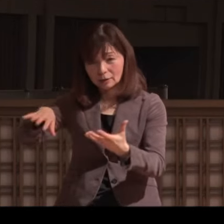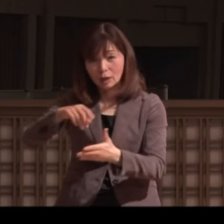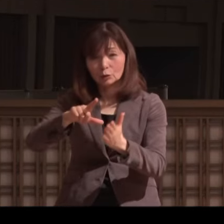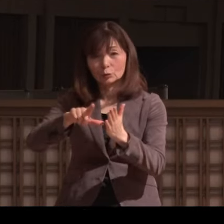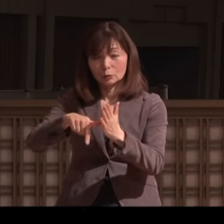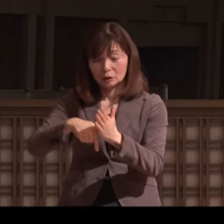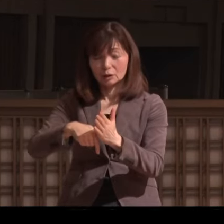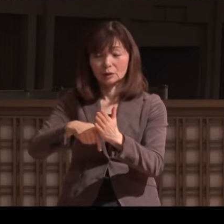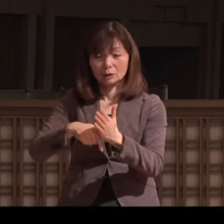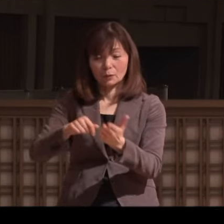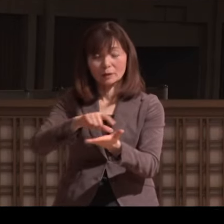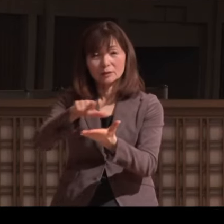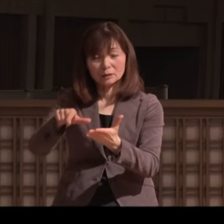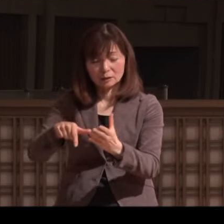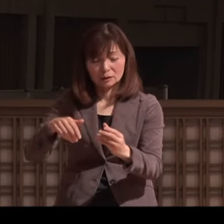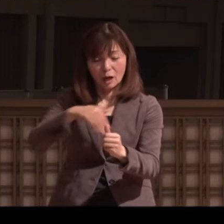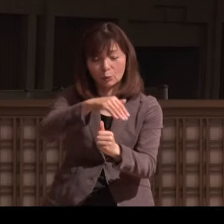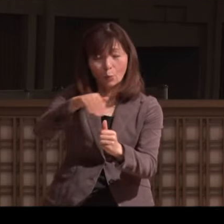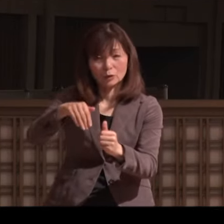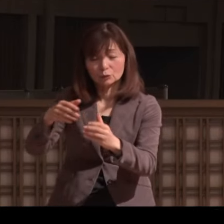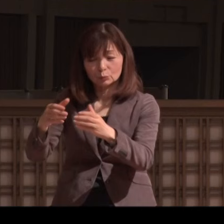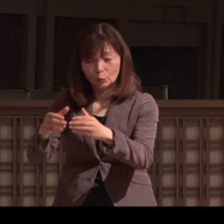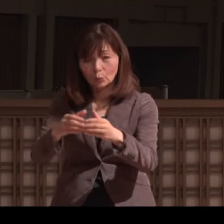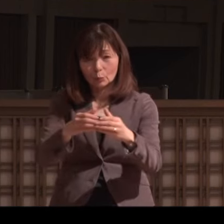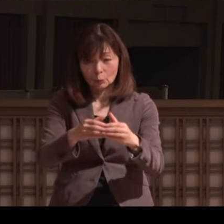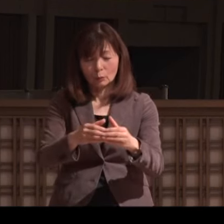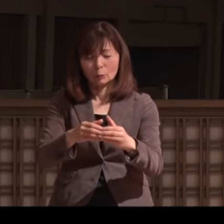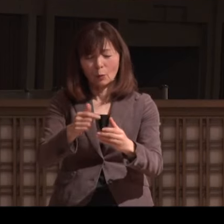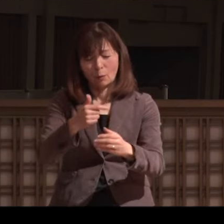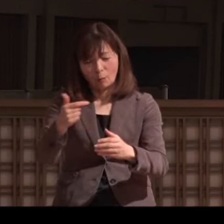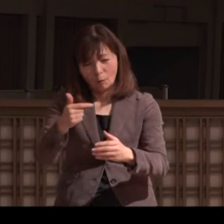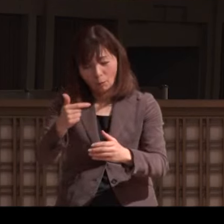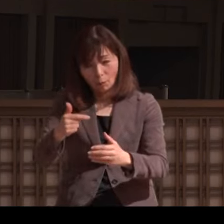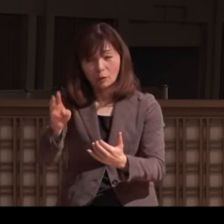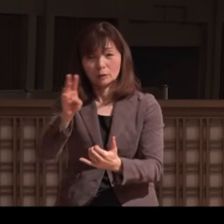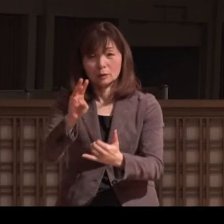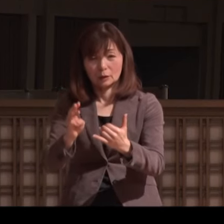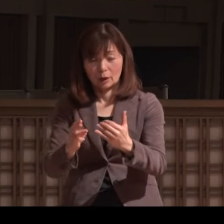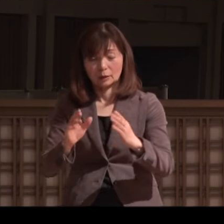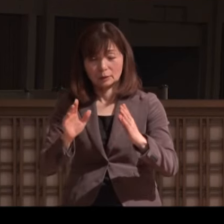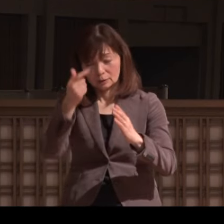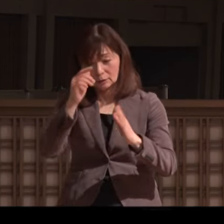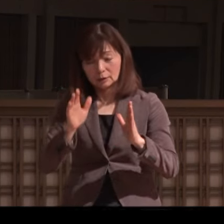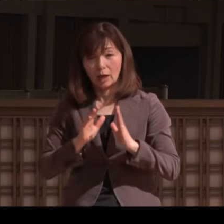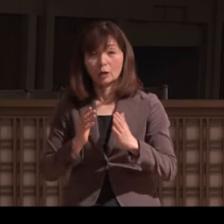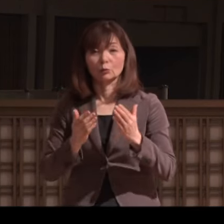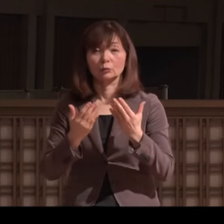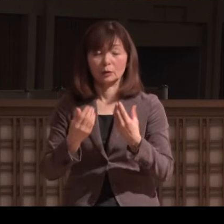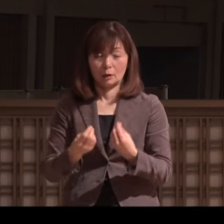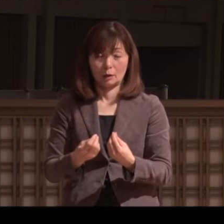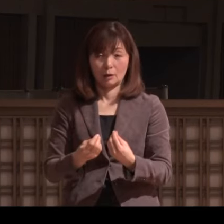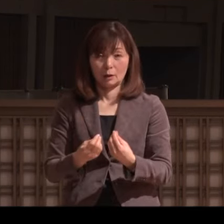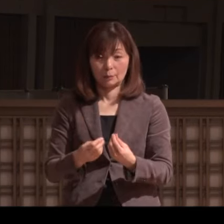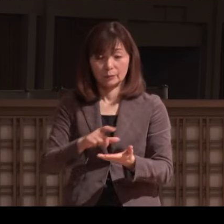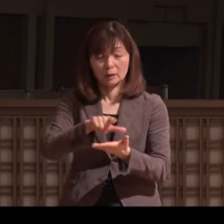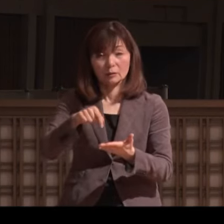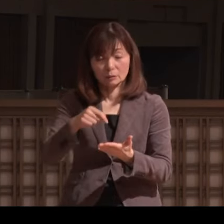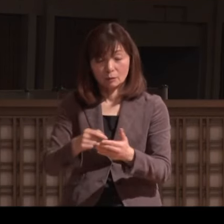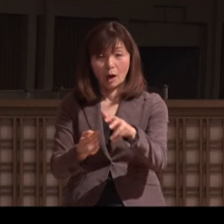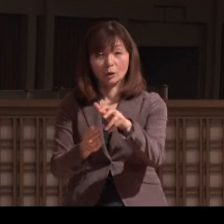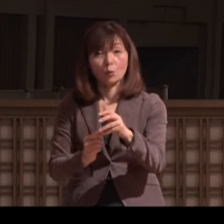集落が出るなど人な被害を出しましたまた地内には農林業問題に